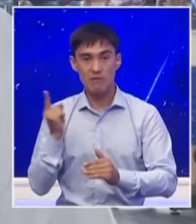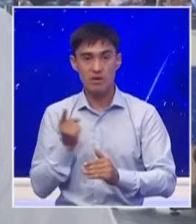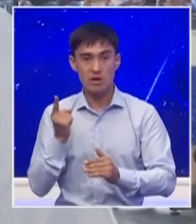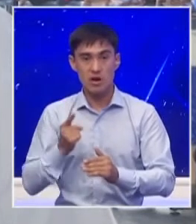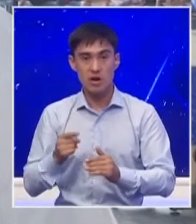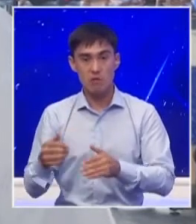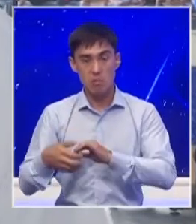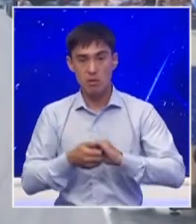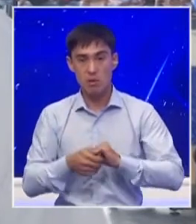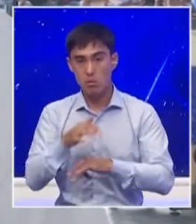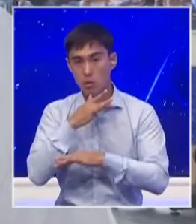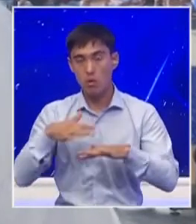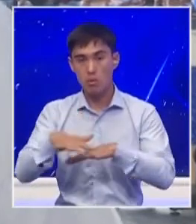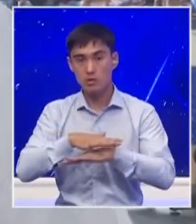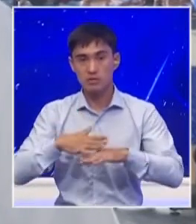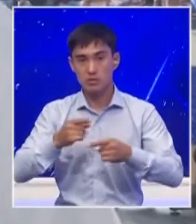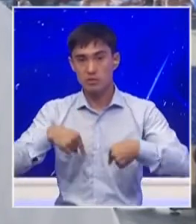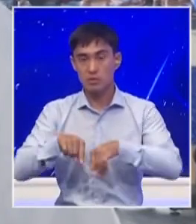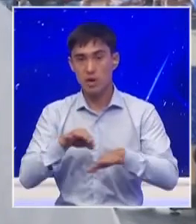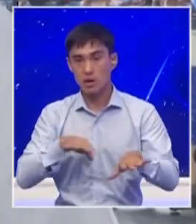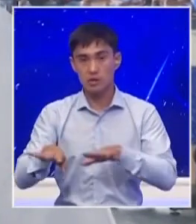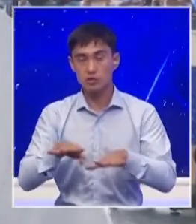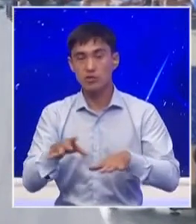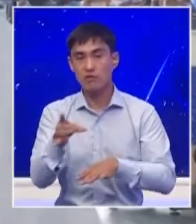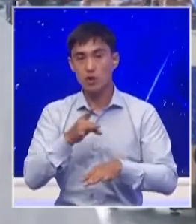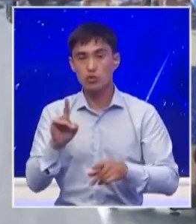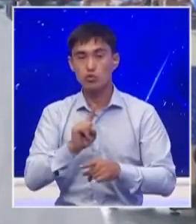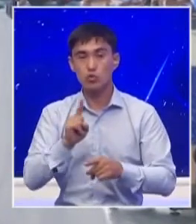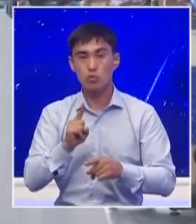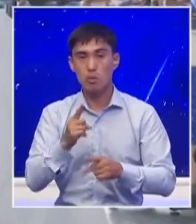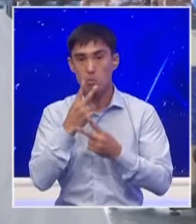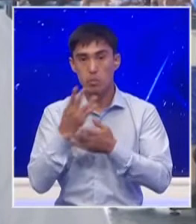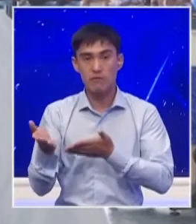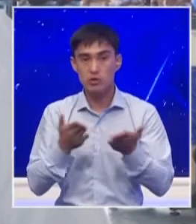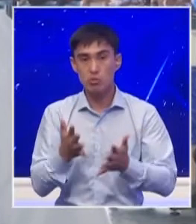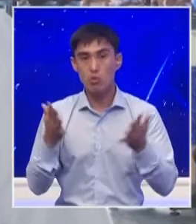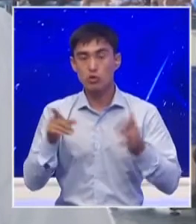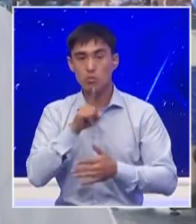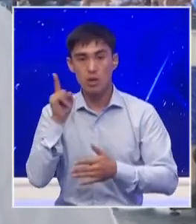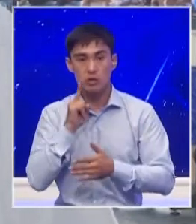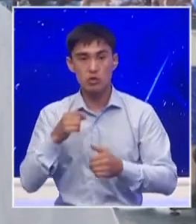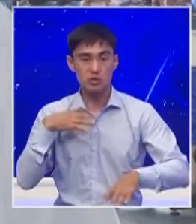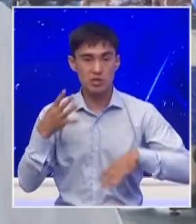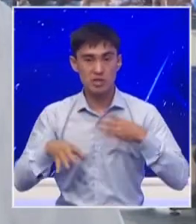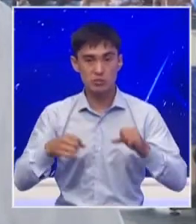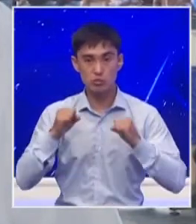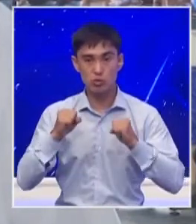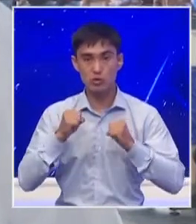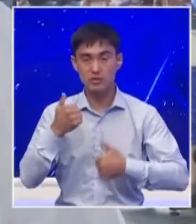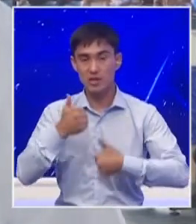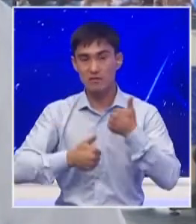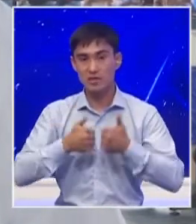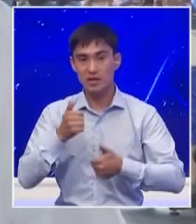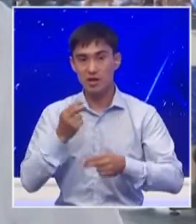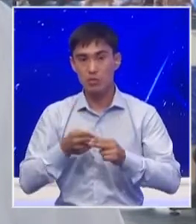массовых спортивных мероприятий организовывается именно в районах для того чтобы привлечь как можно больше молодежи к занятиям спортом соревнований